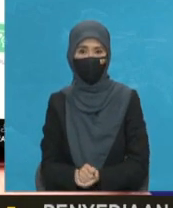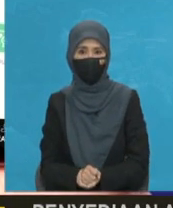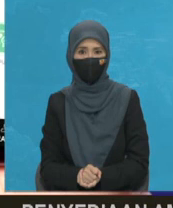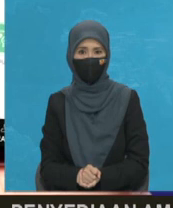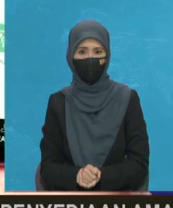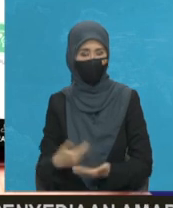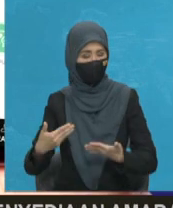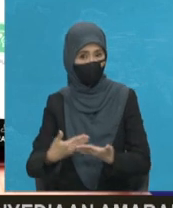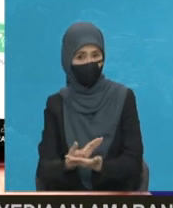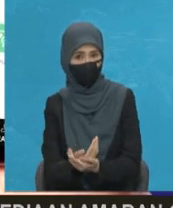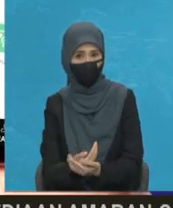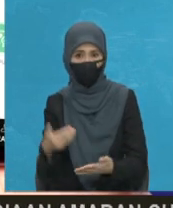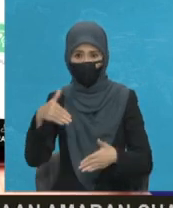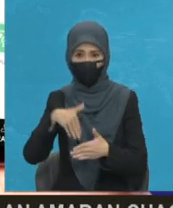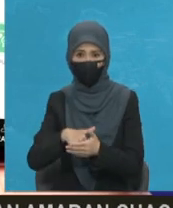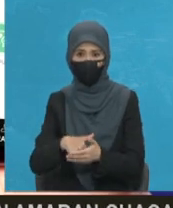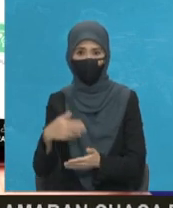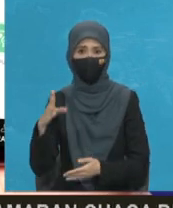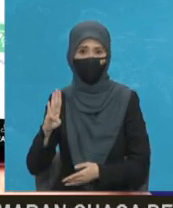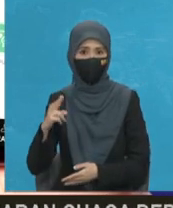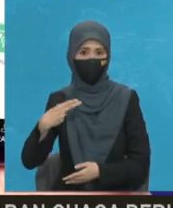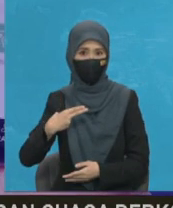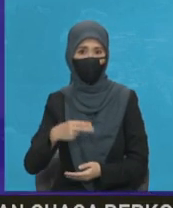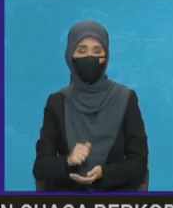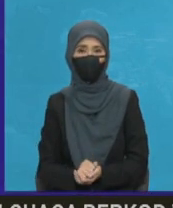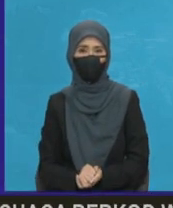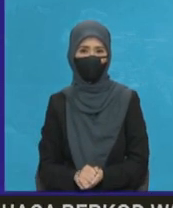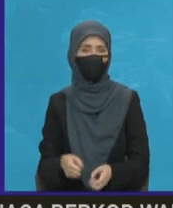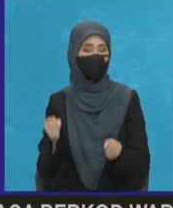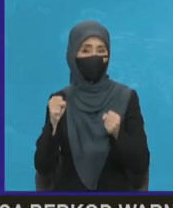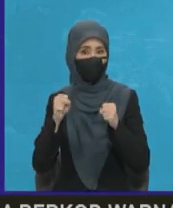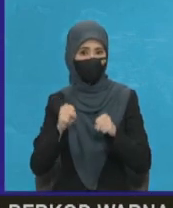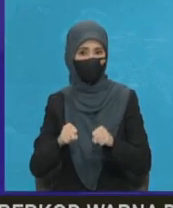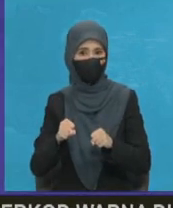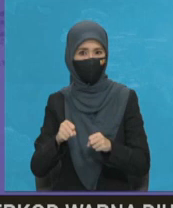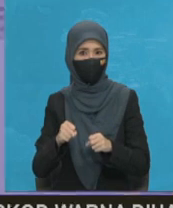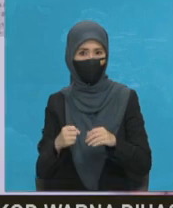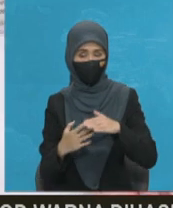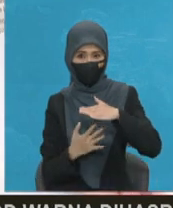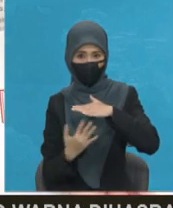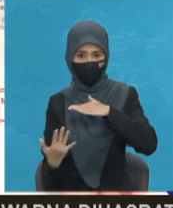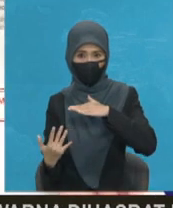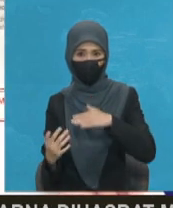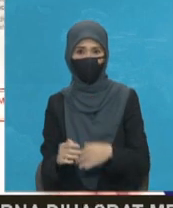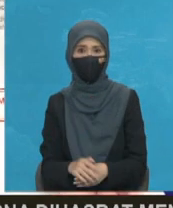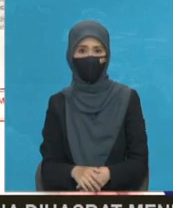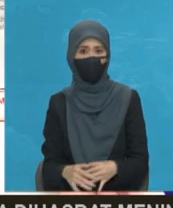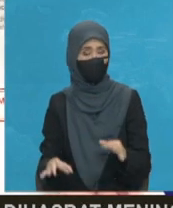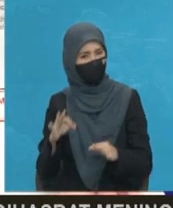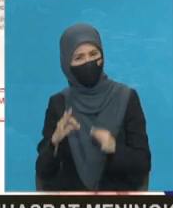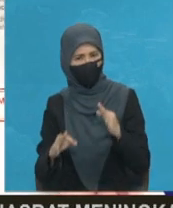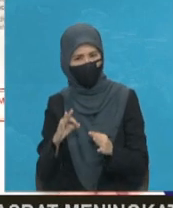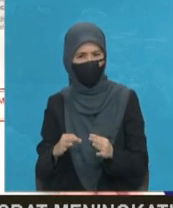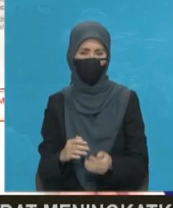merupakan ciri baru di dalam aplikasi blueftp yang boleh dimuat turun untuk dicetak secara hat copy jika diperlukan oleh